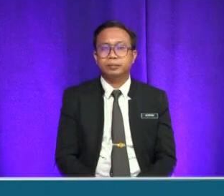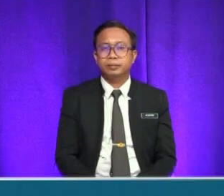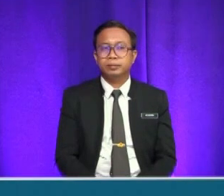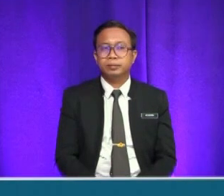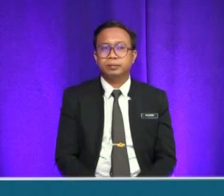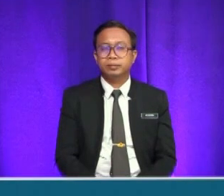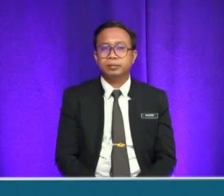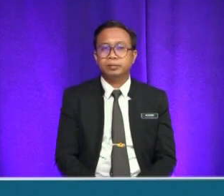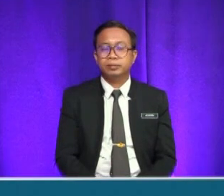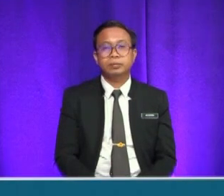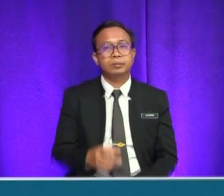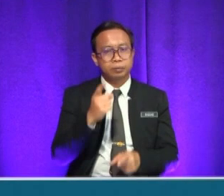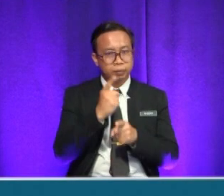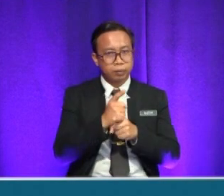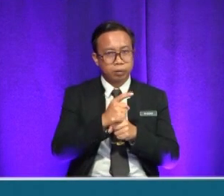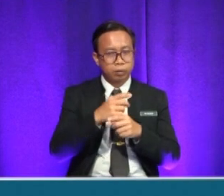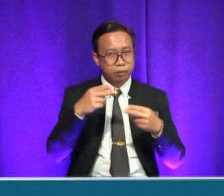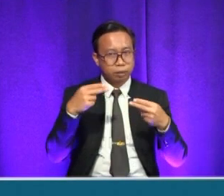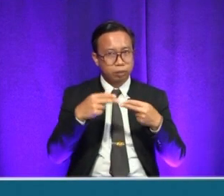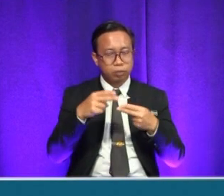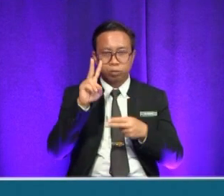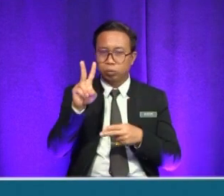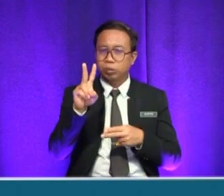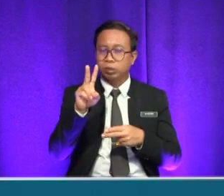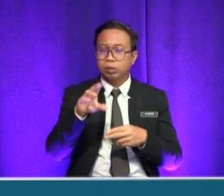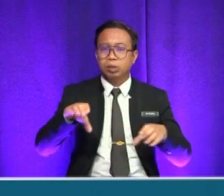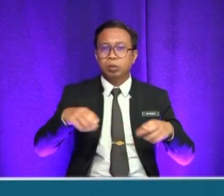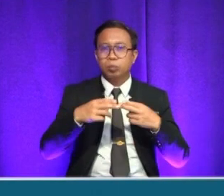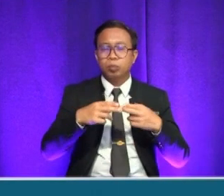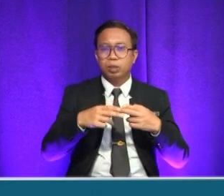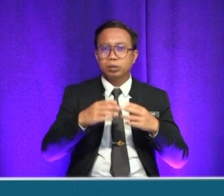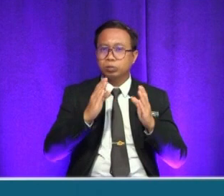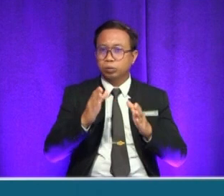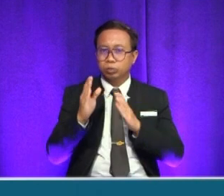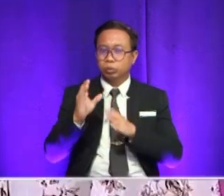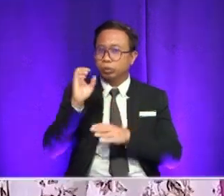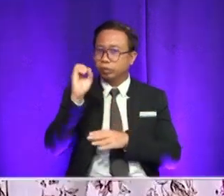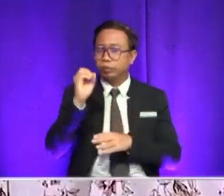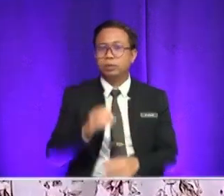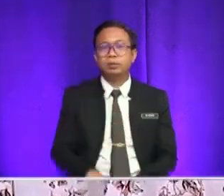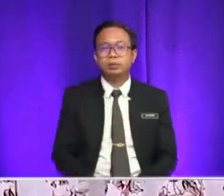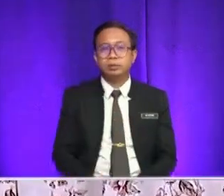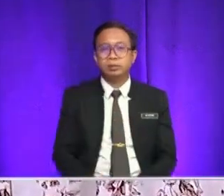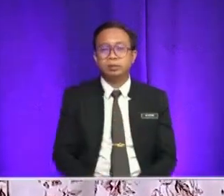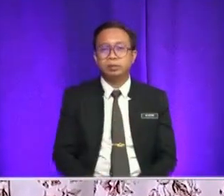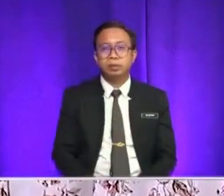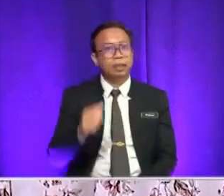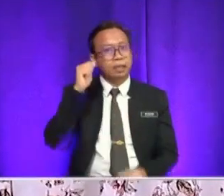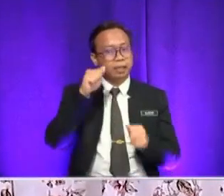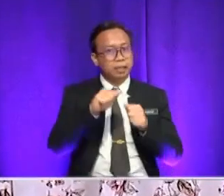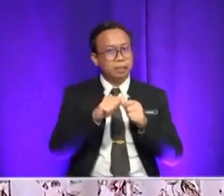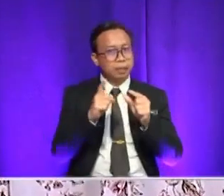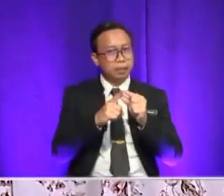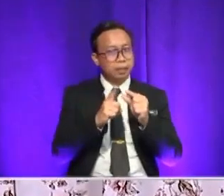Pandai. Okey, menyentuh kedua-dua probe meter pelbagai dan membuat pelarasan sifar. Okey, jadi dekat sini ingat